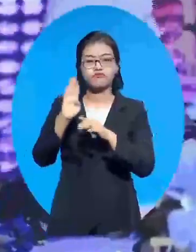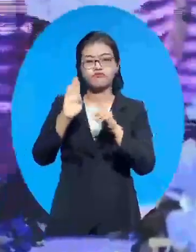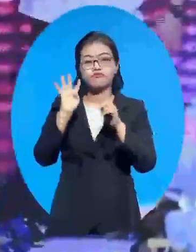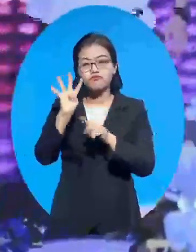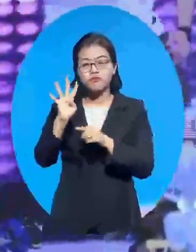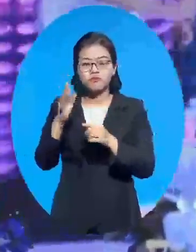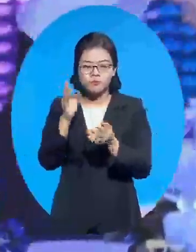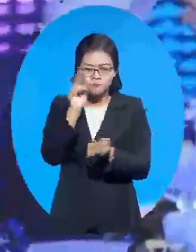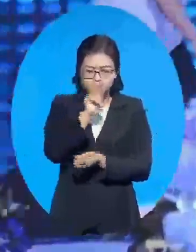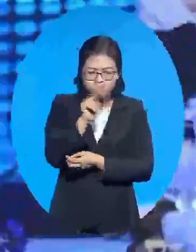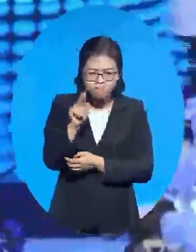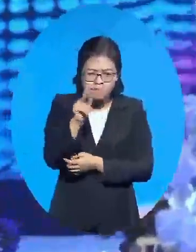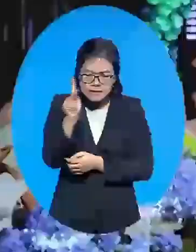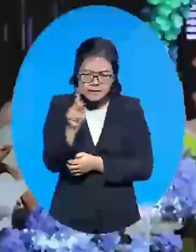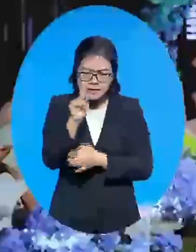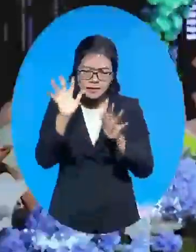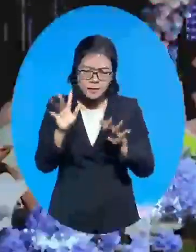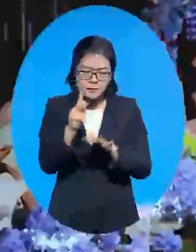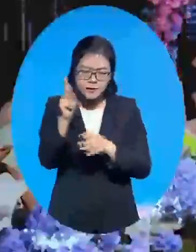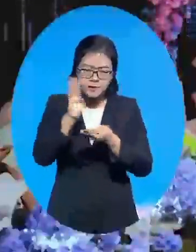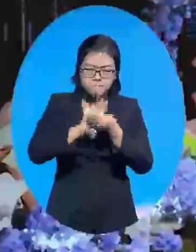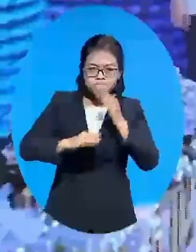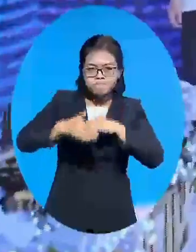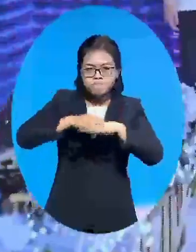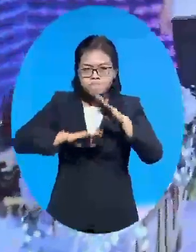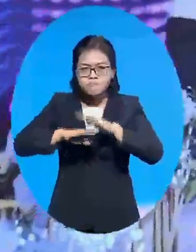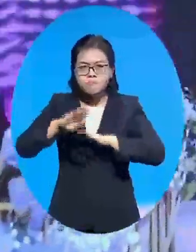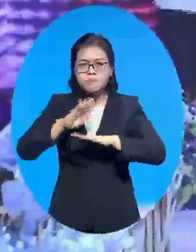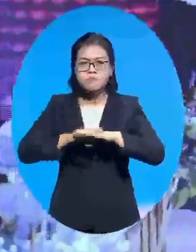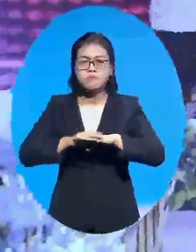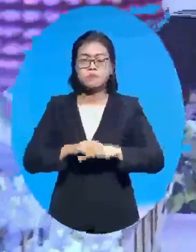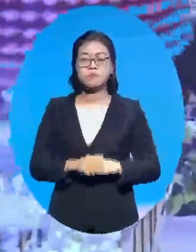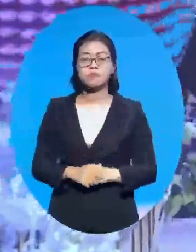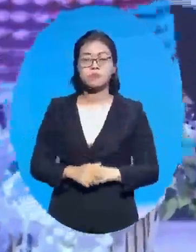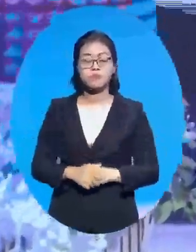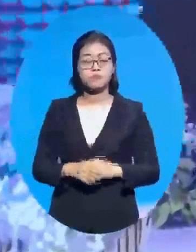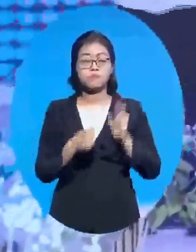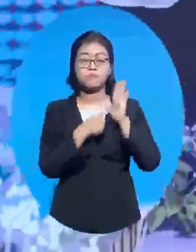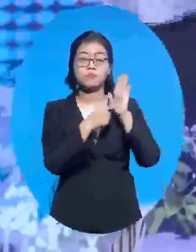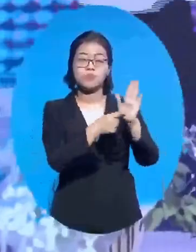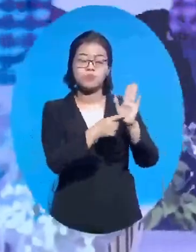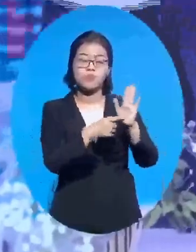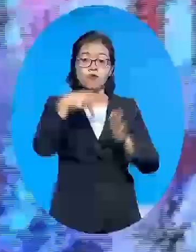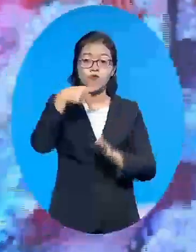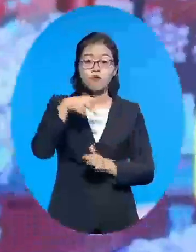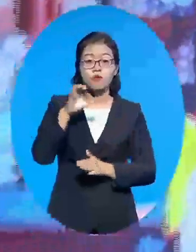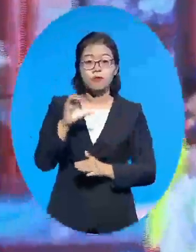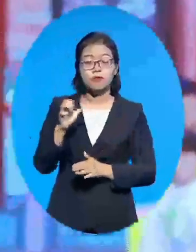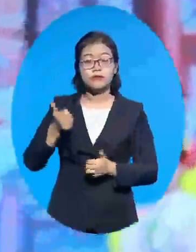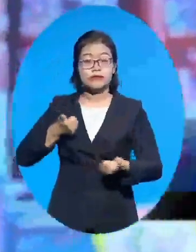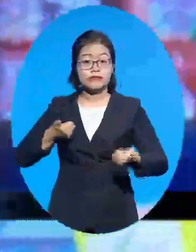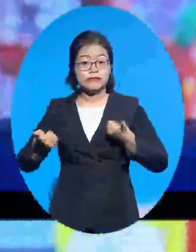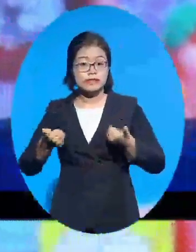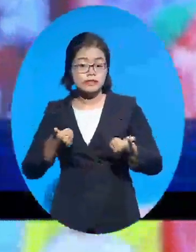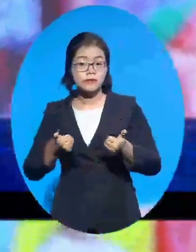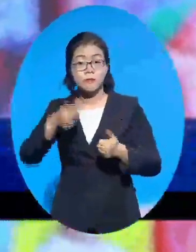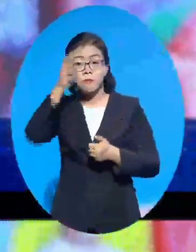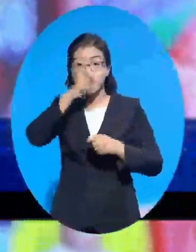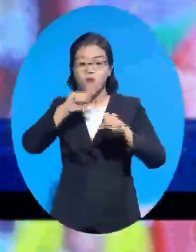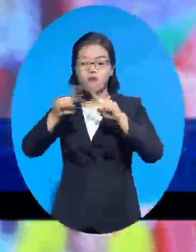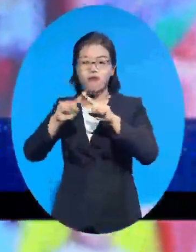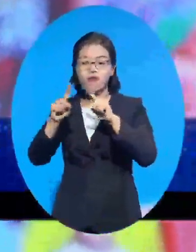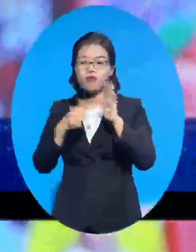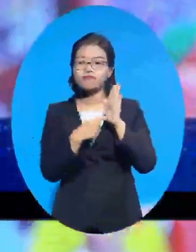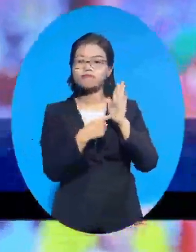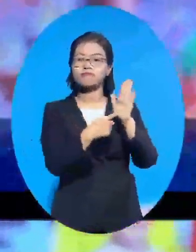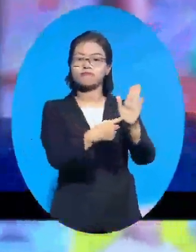hiện tỉ mỹ nữ nhà thiết kế đã cho thấy sự đa dạng của mình trong lĩnh vực thiết kế khi mang đến nhiều phong cách sắc màu khác nhau thông qua show diễn thời trang đặc biệt này